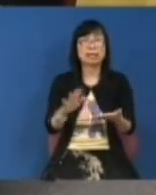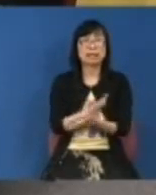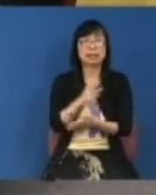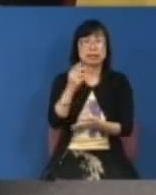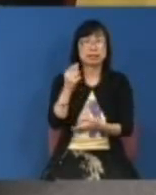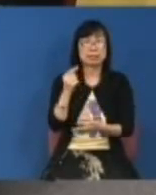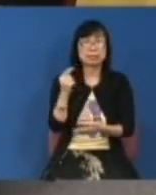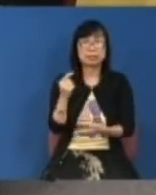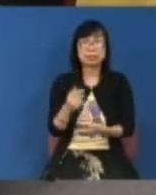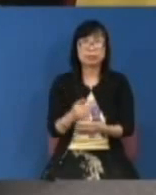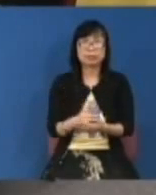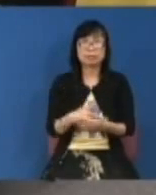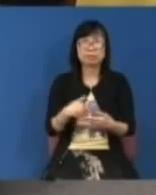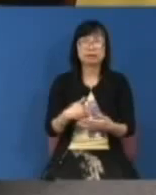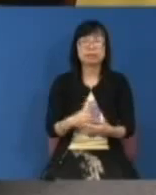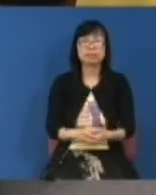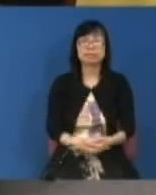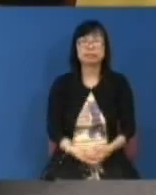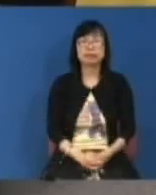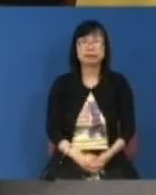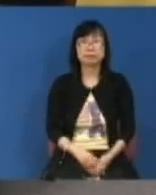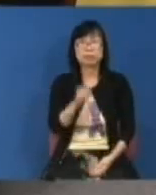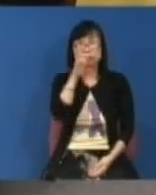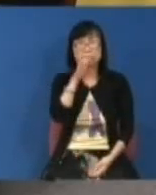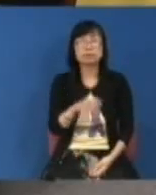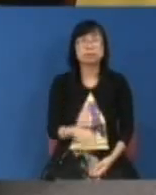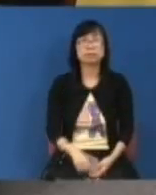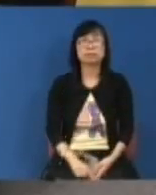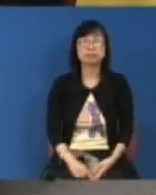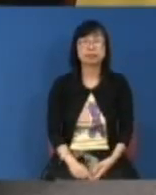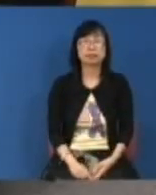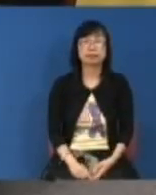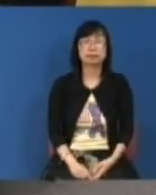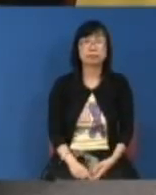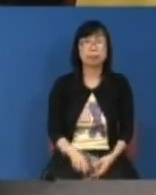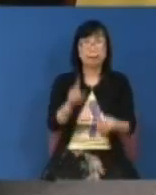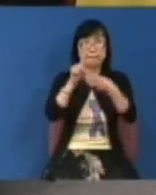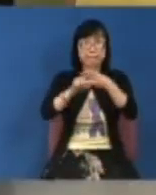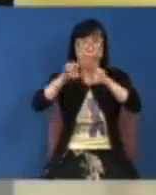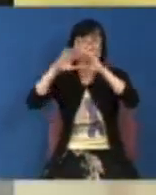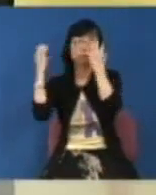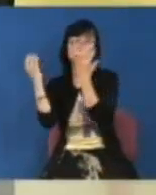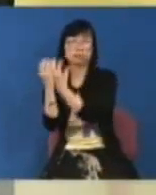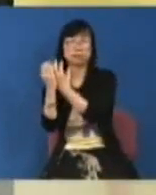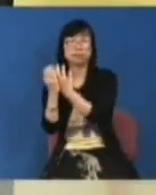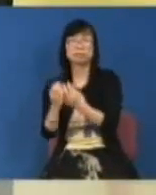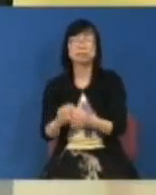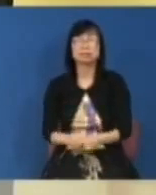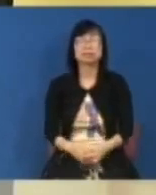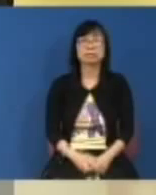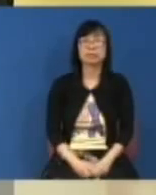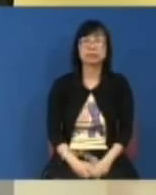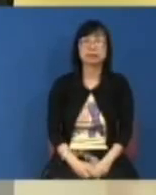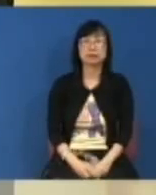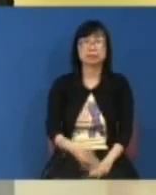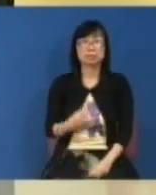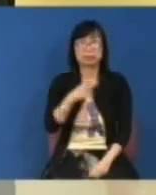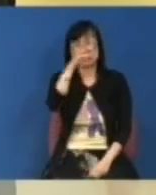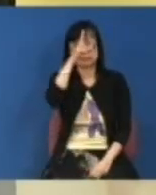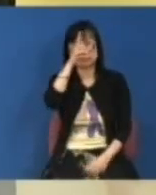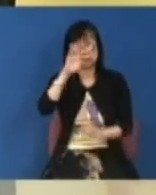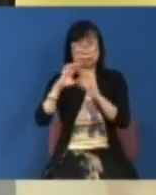來的一個理論的問題，就是這個民主黨作為一個政黨，它可